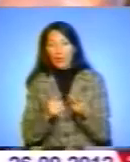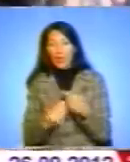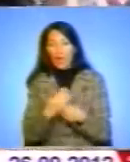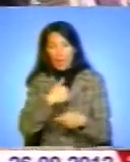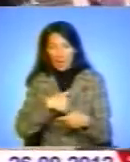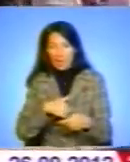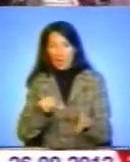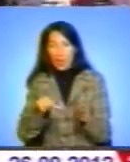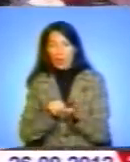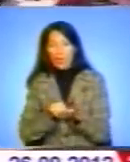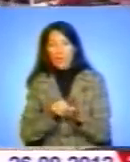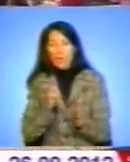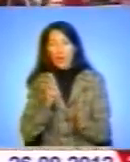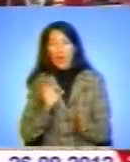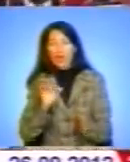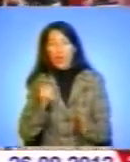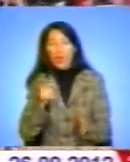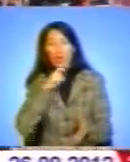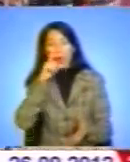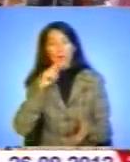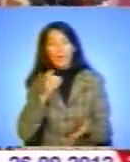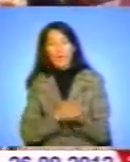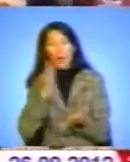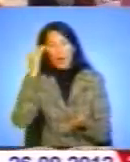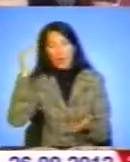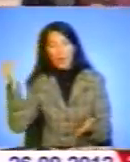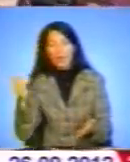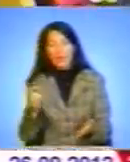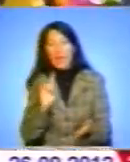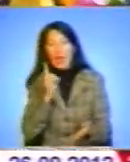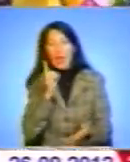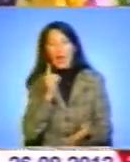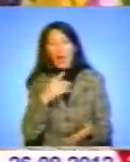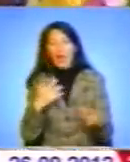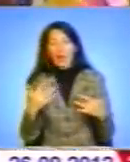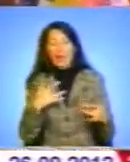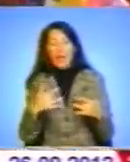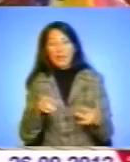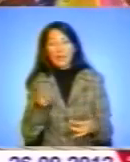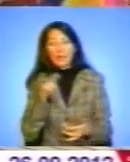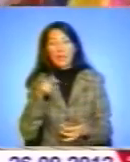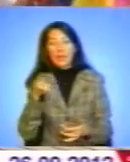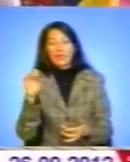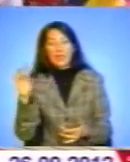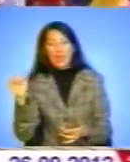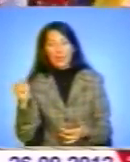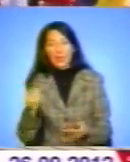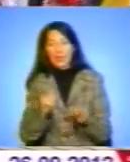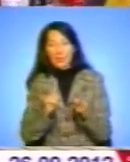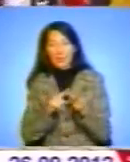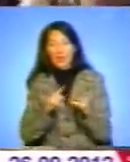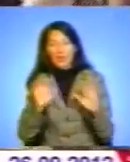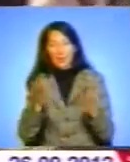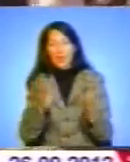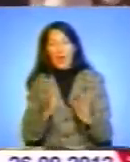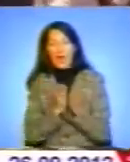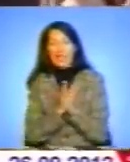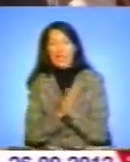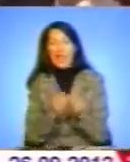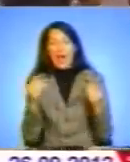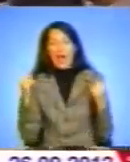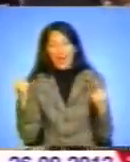– учасник шоу «Україна має талант» ляльковий театр «Десаві». Третьою несподіванкою стане книга «Велетень». Оформляли її